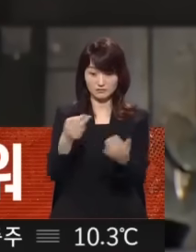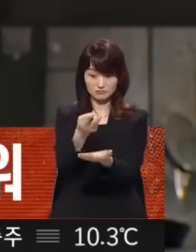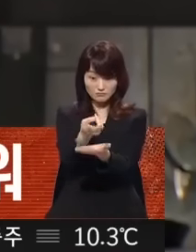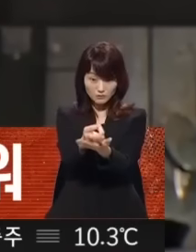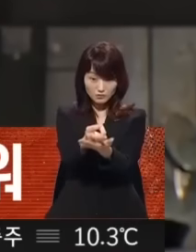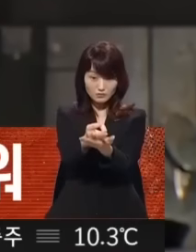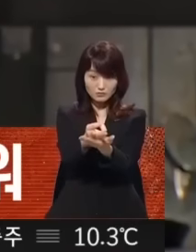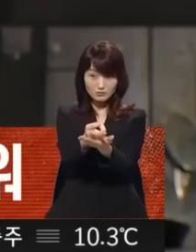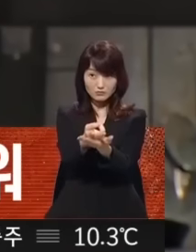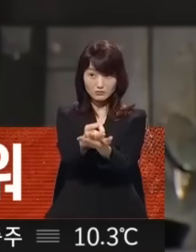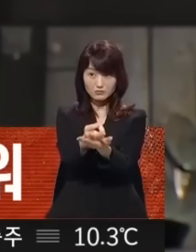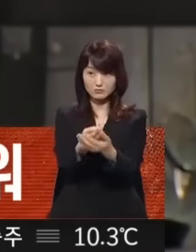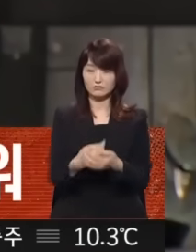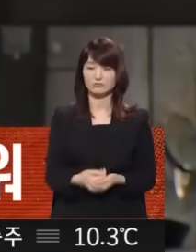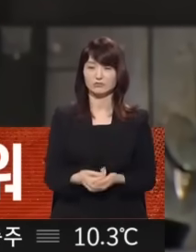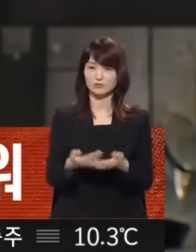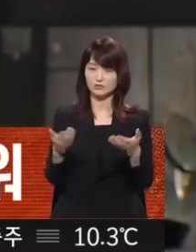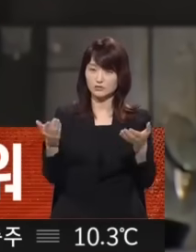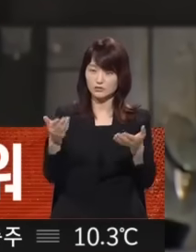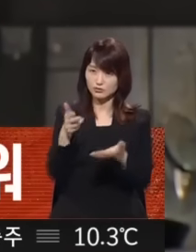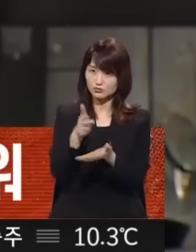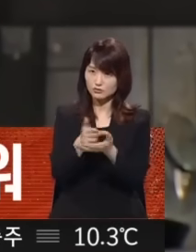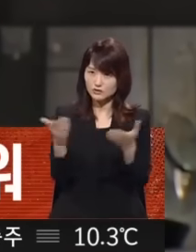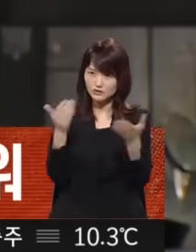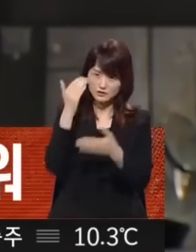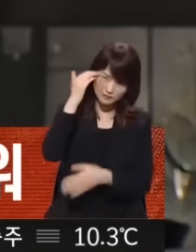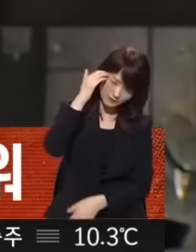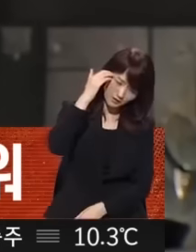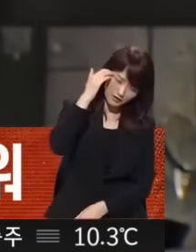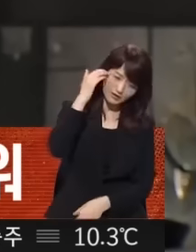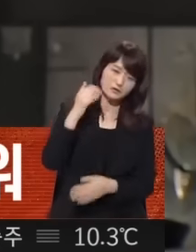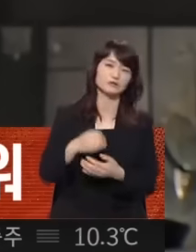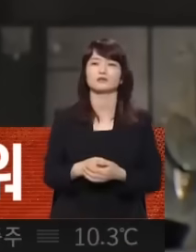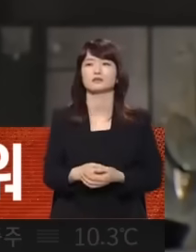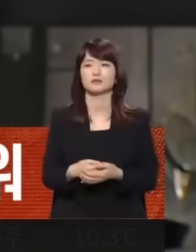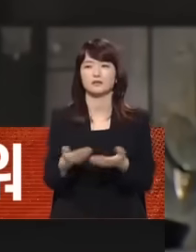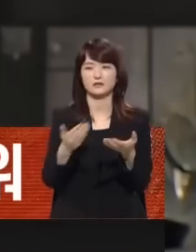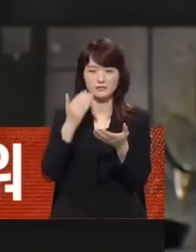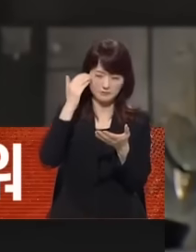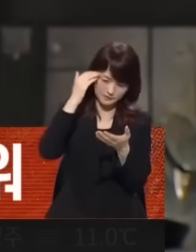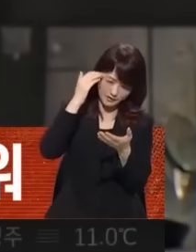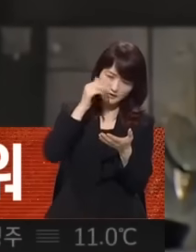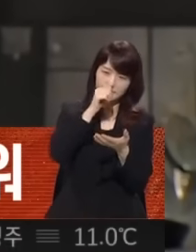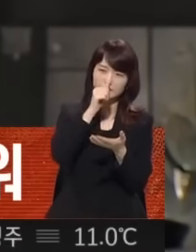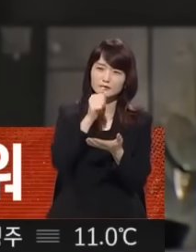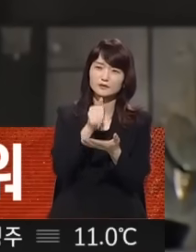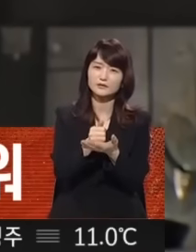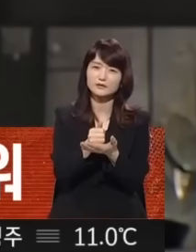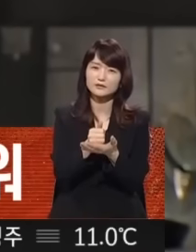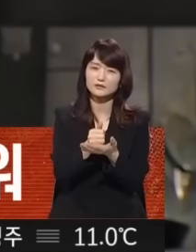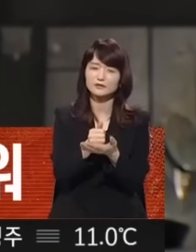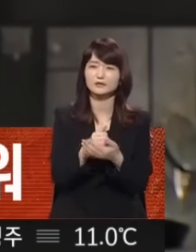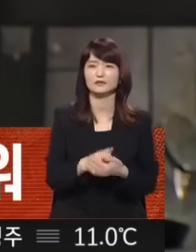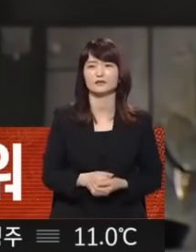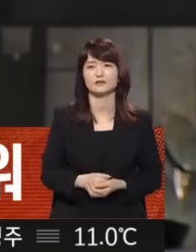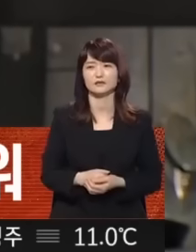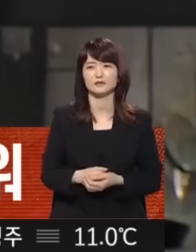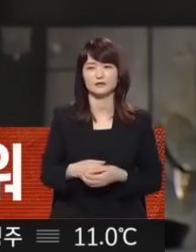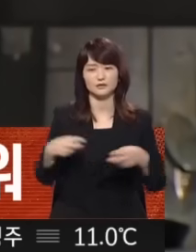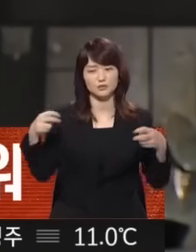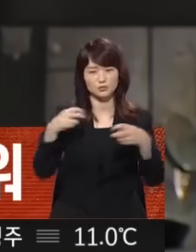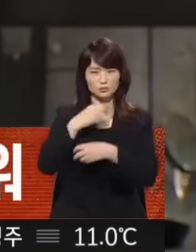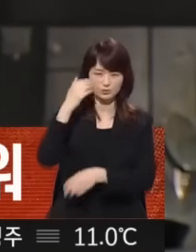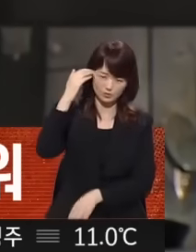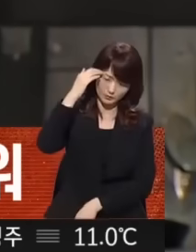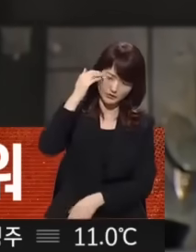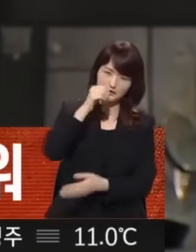상황이라면 주차 업무 이런 것들을 방해했다고 볼 수 있거든요. 업무 방해죄 내지 뭐 아주 극단적인 얘기긴 하지만 교통방해죄 같은 거 성립할